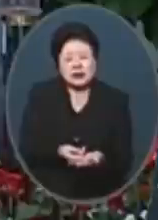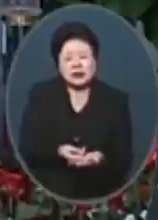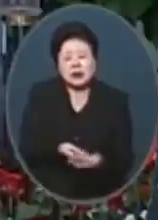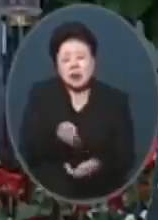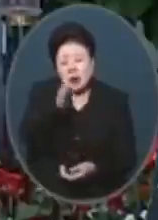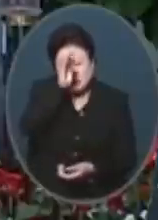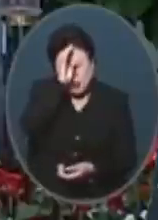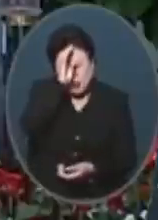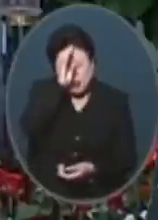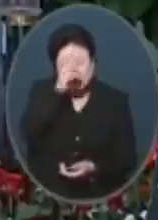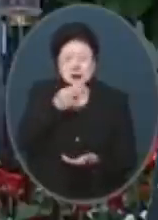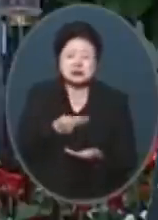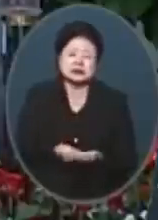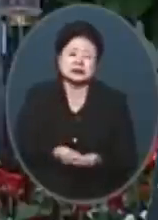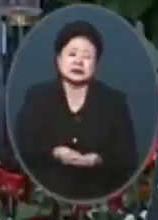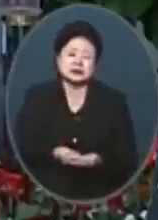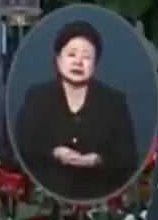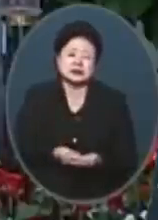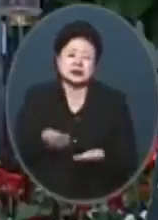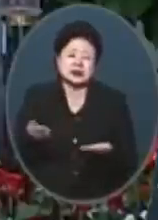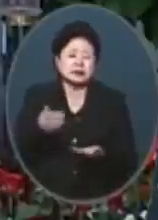아무것도 하려고 생각을 하지 않습니다.